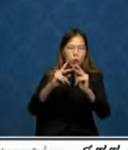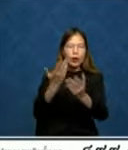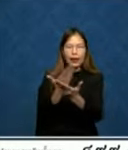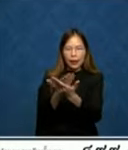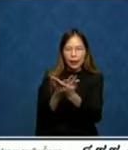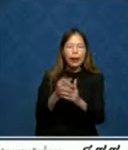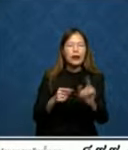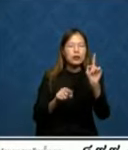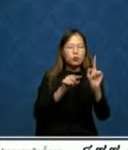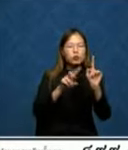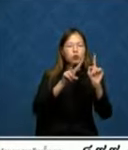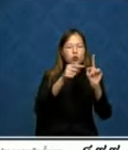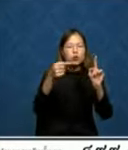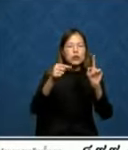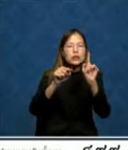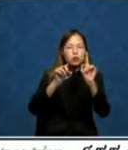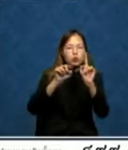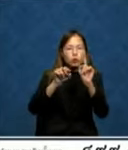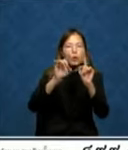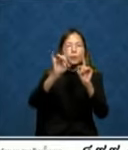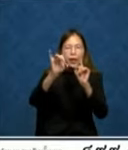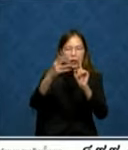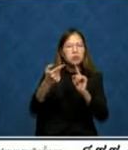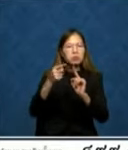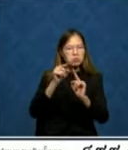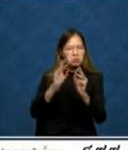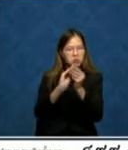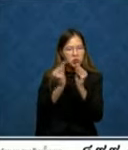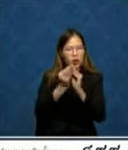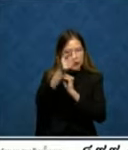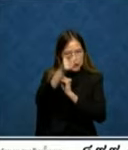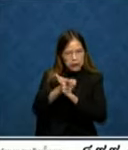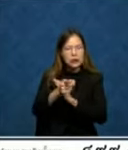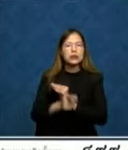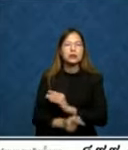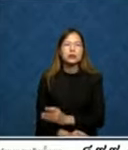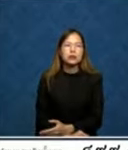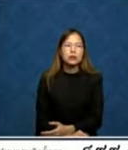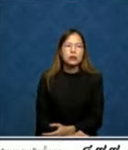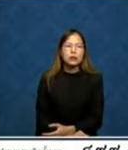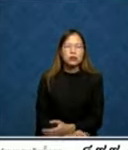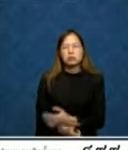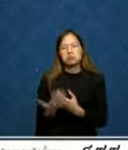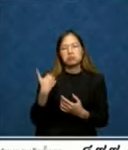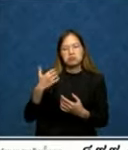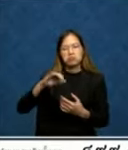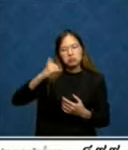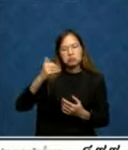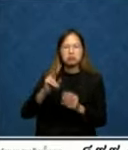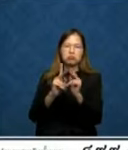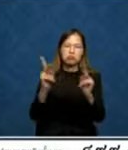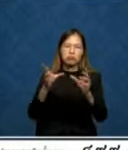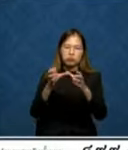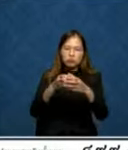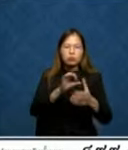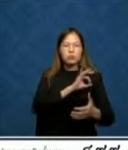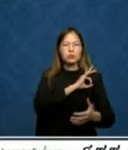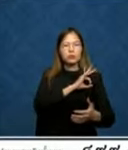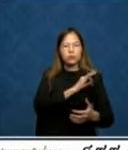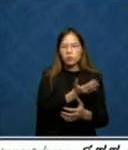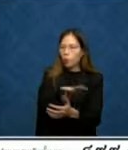ถึง 1.8 เนี่ยเป็นตัวเลขที่มีความเป็นไปได้นะครับแต่ในขณะเดียวกันก็ไม่อยากให้ท่านกรรมาธิการหรือท่านสมาชิก